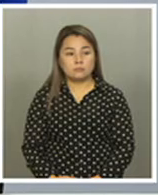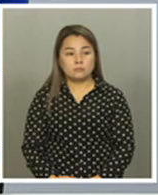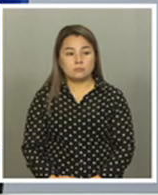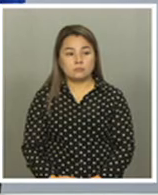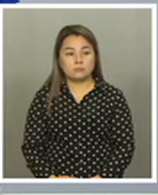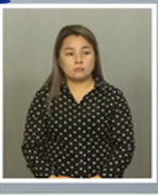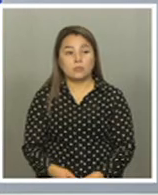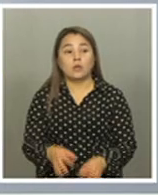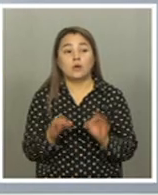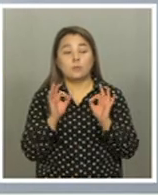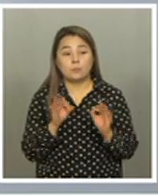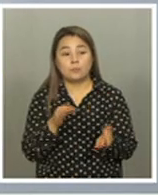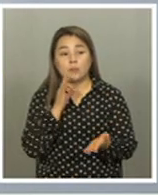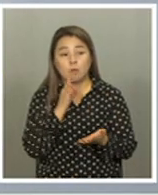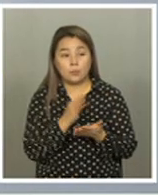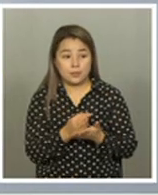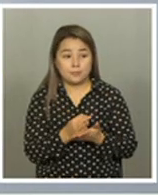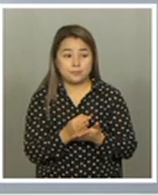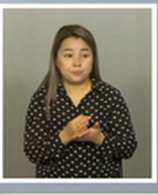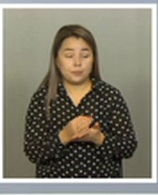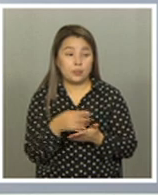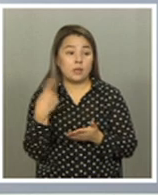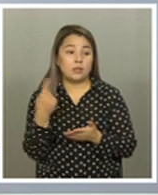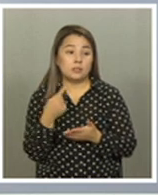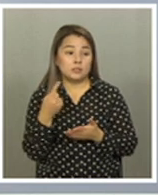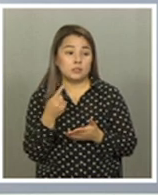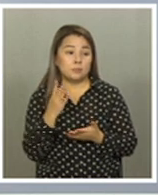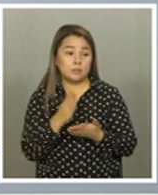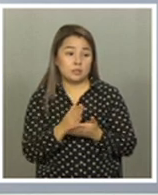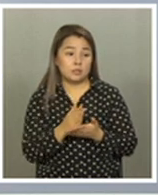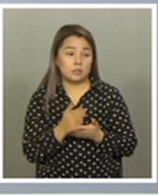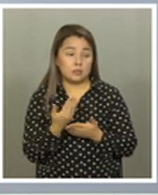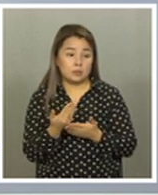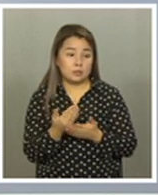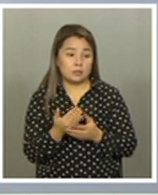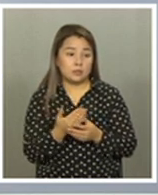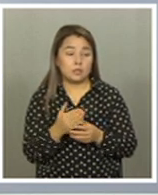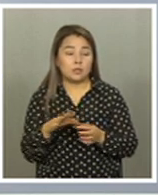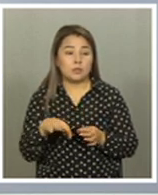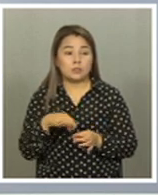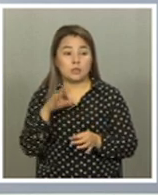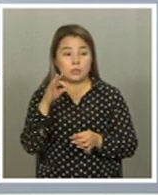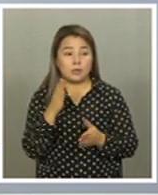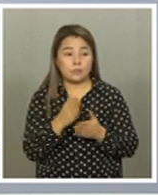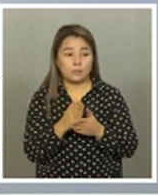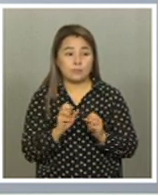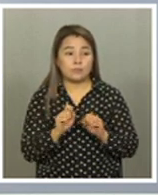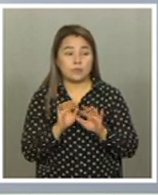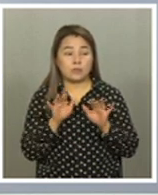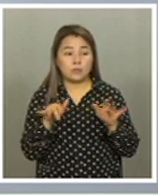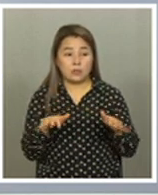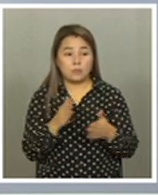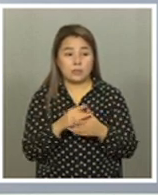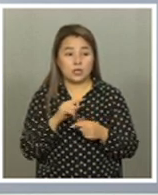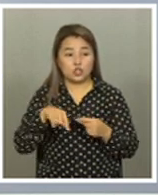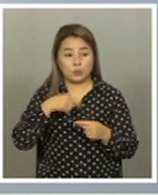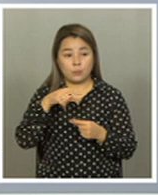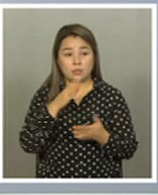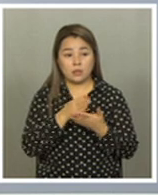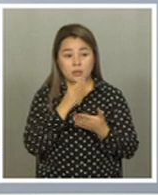Дұрыс жауабы. Бірінші суретте шырмауық, яғни шырмалағыш. Екінші